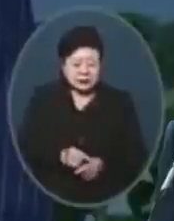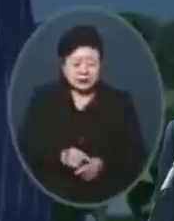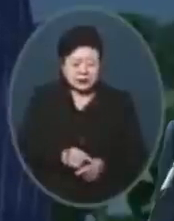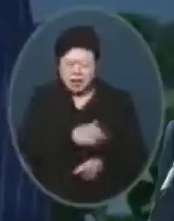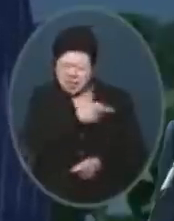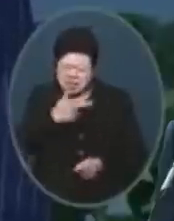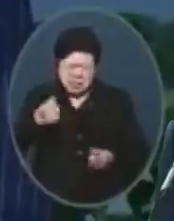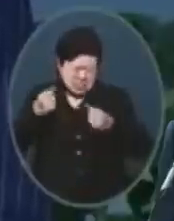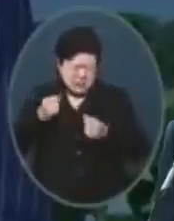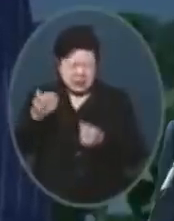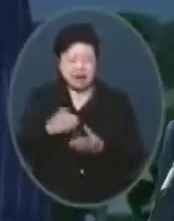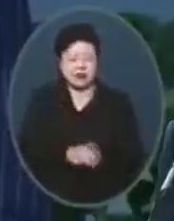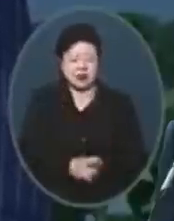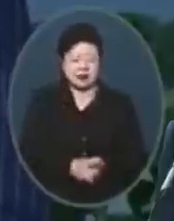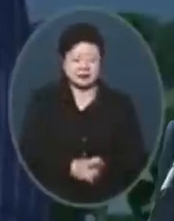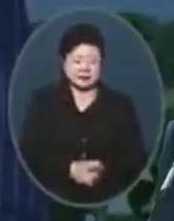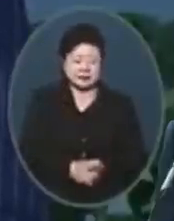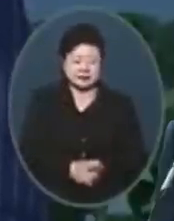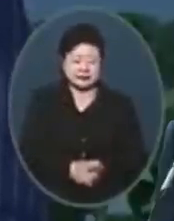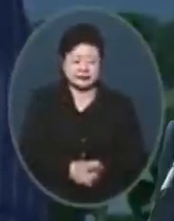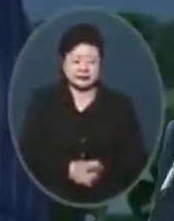되는 것입니다.